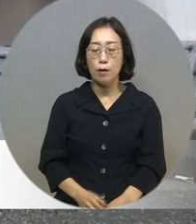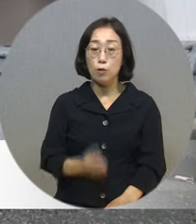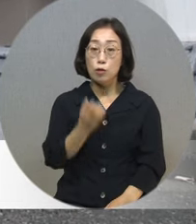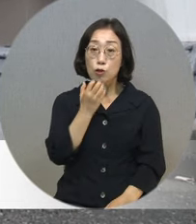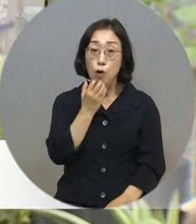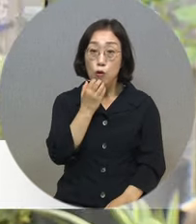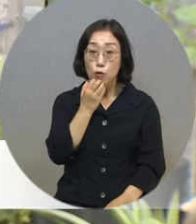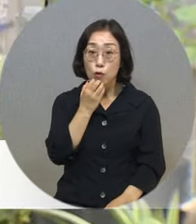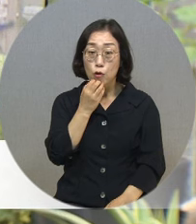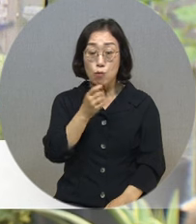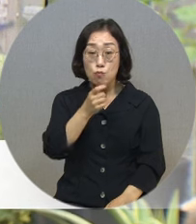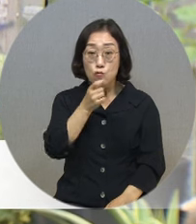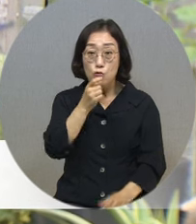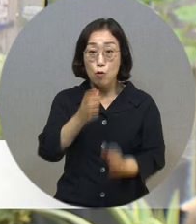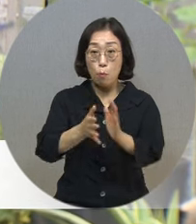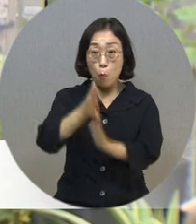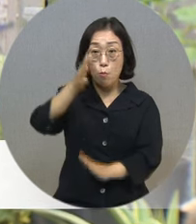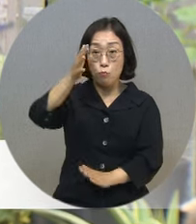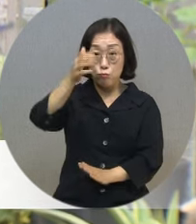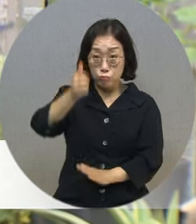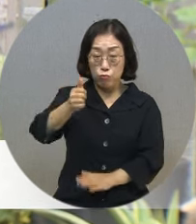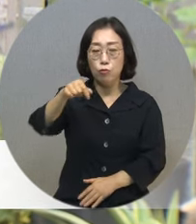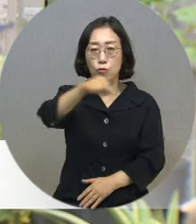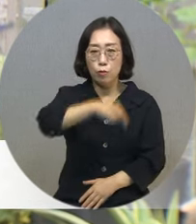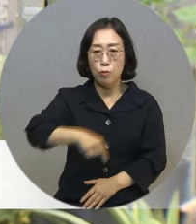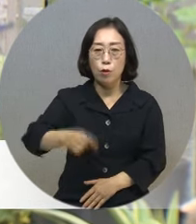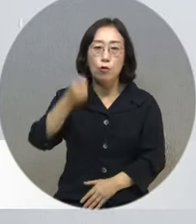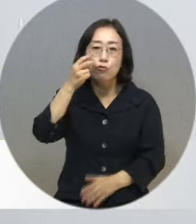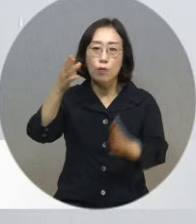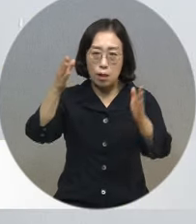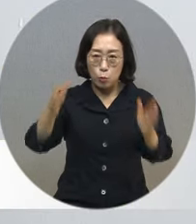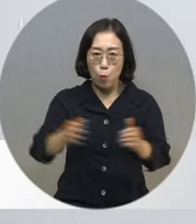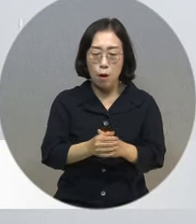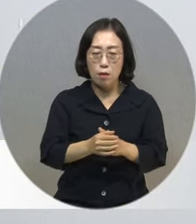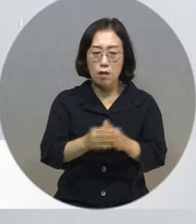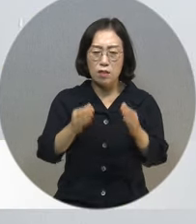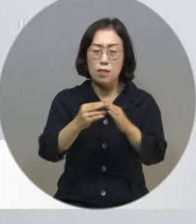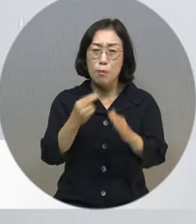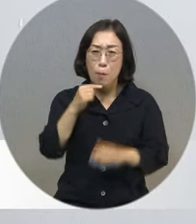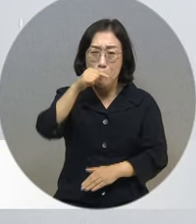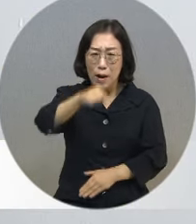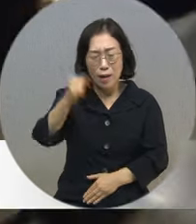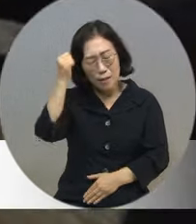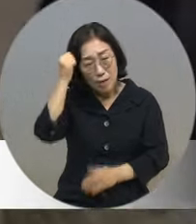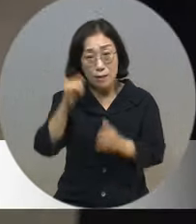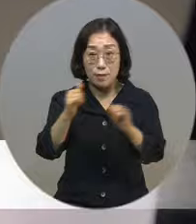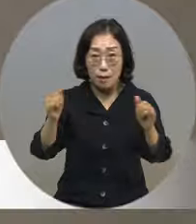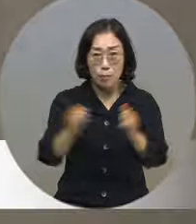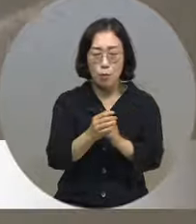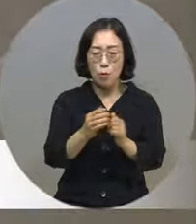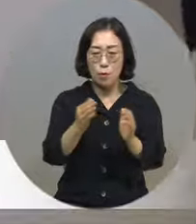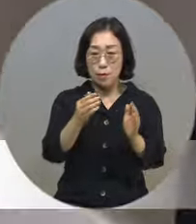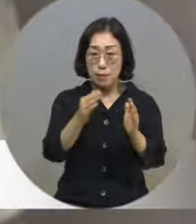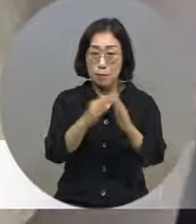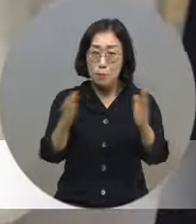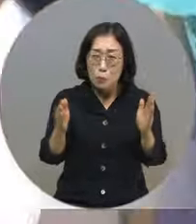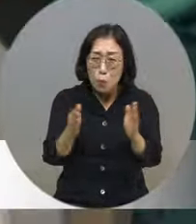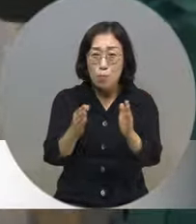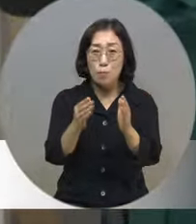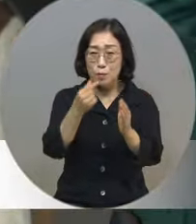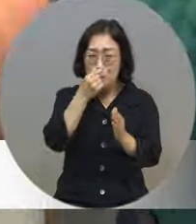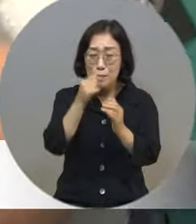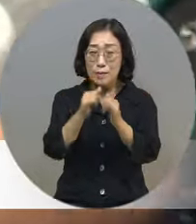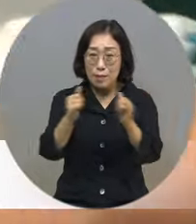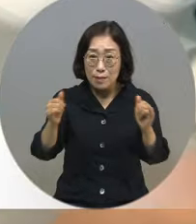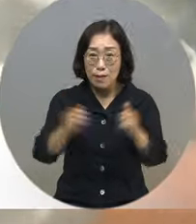본부는 지난 5월부터 7월까지 약 두 달간 노수인 시설과 쪽방촌 주민에게 아리수 47,000